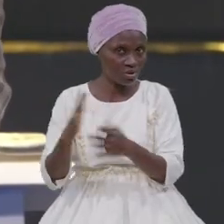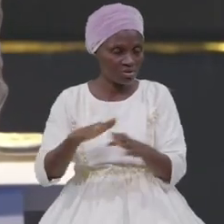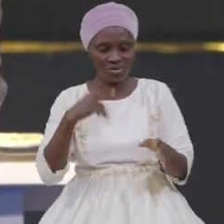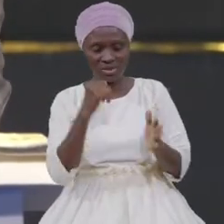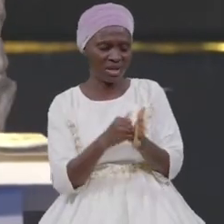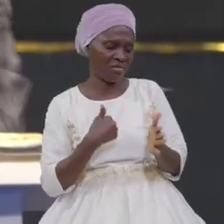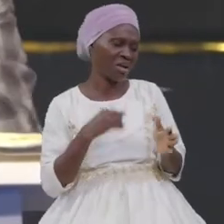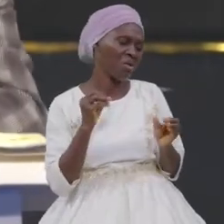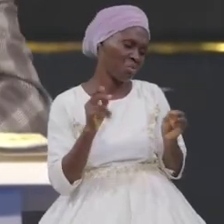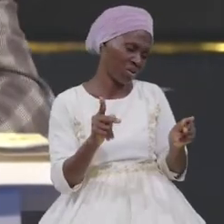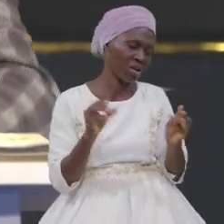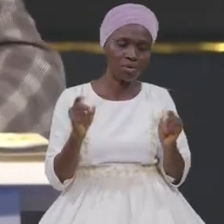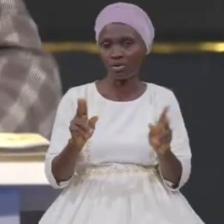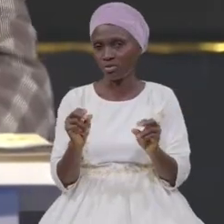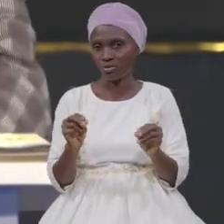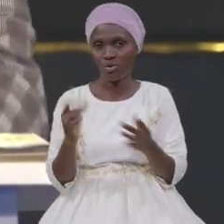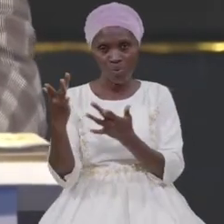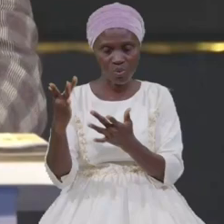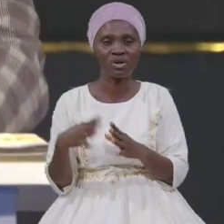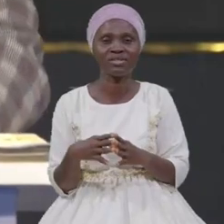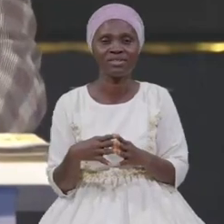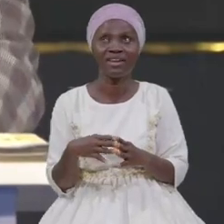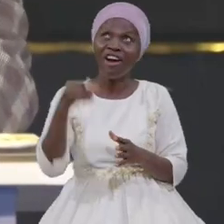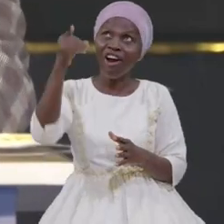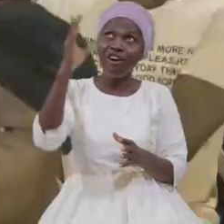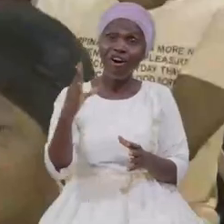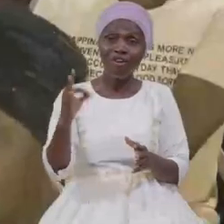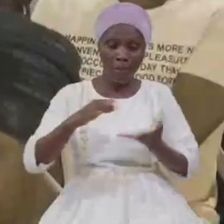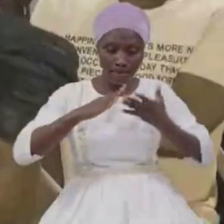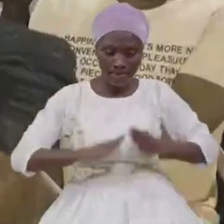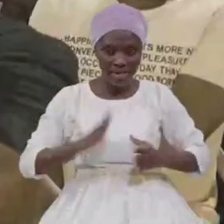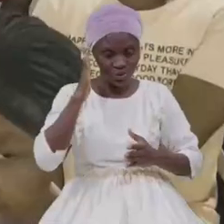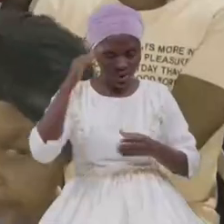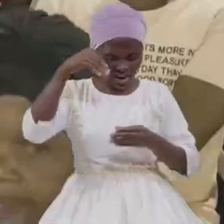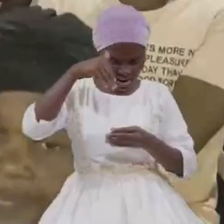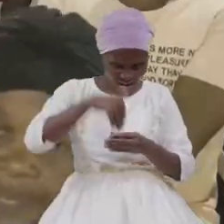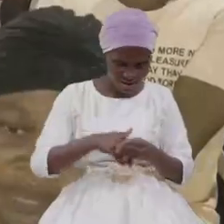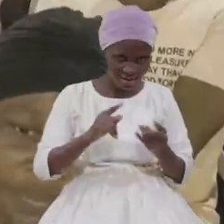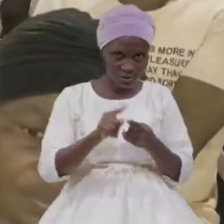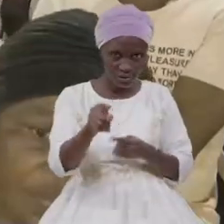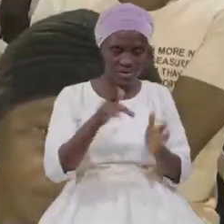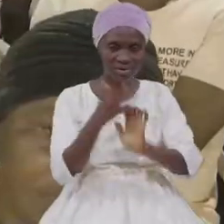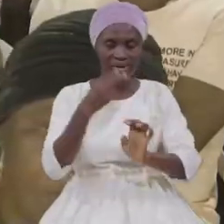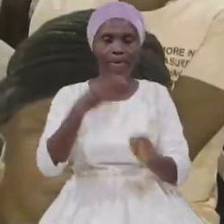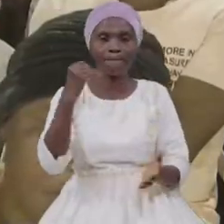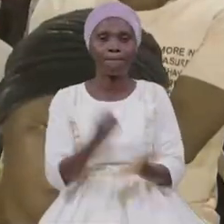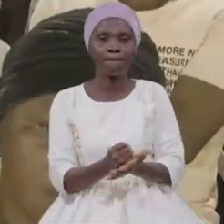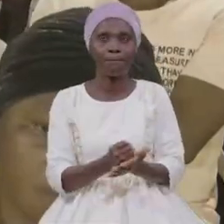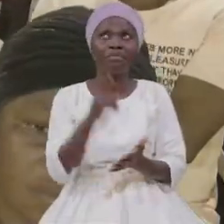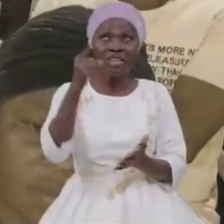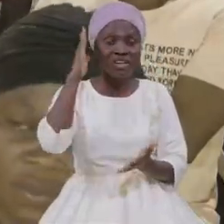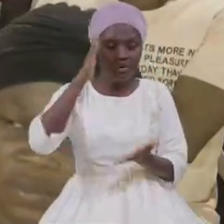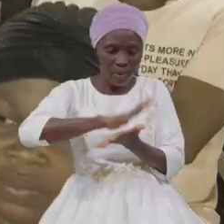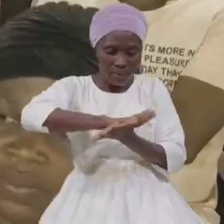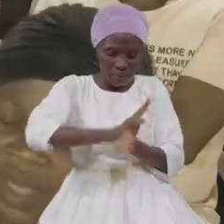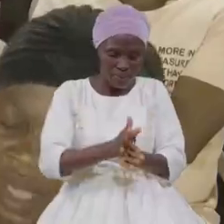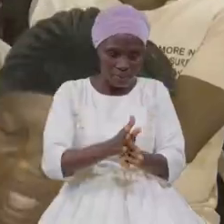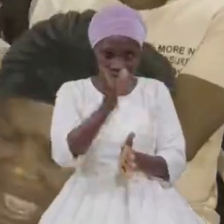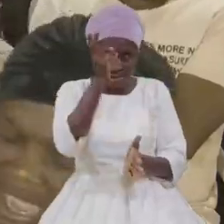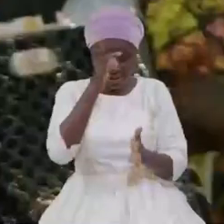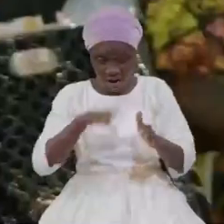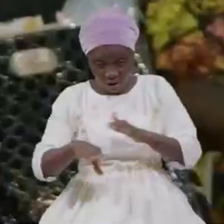bien. Le Dieu de paix entrera en vous. Il va écraser Satan sous